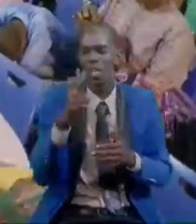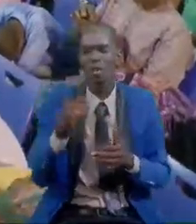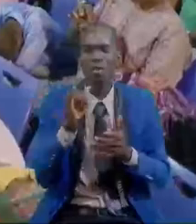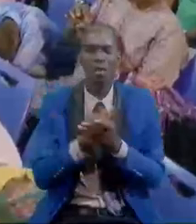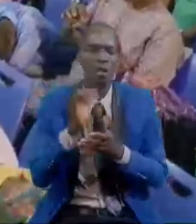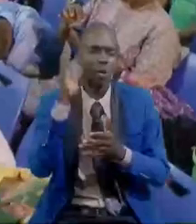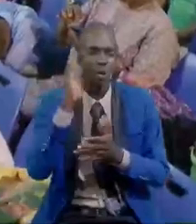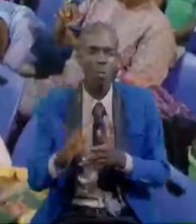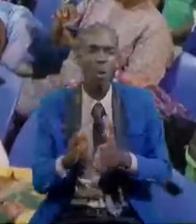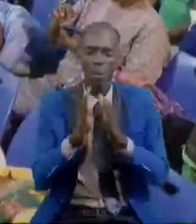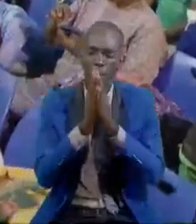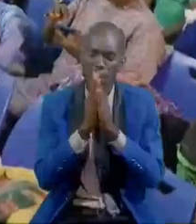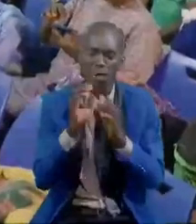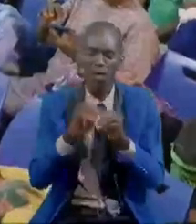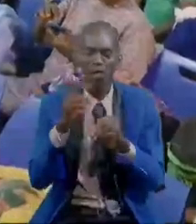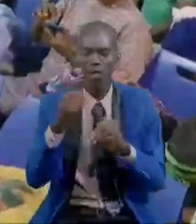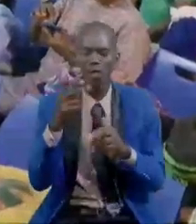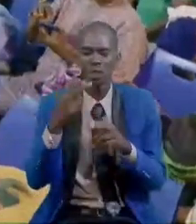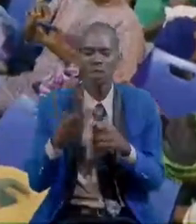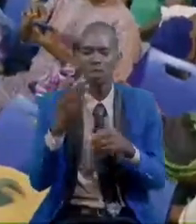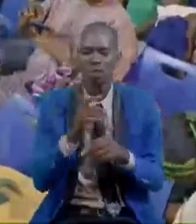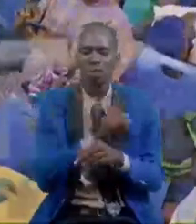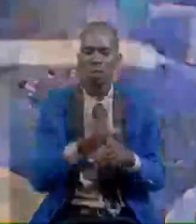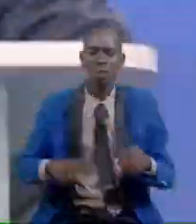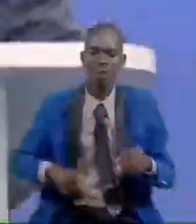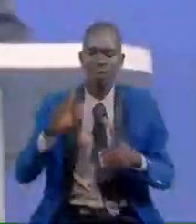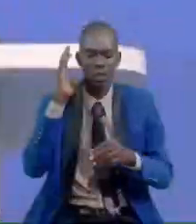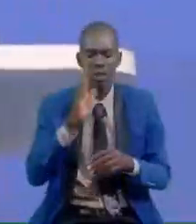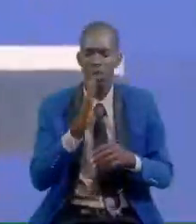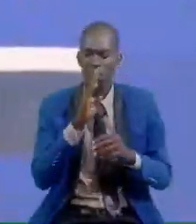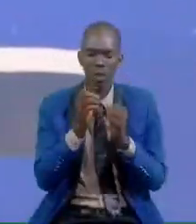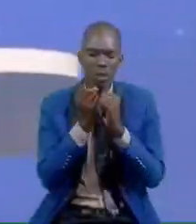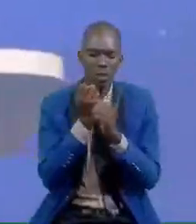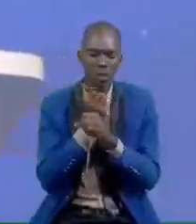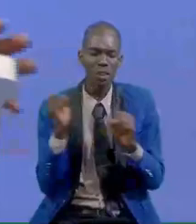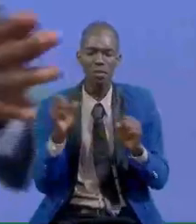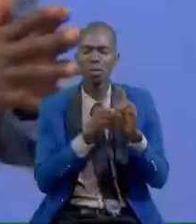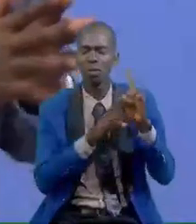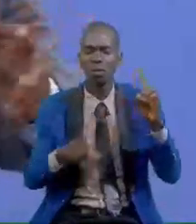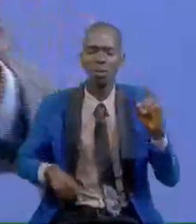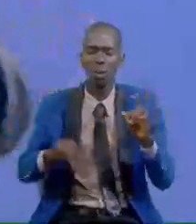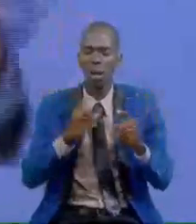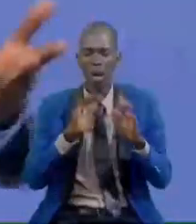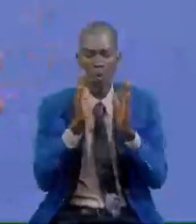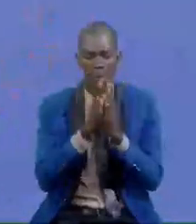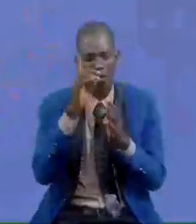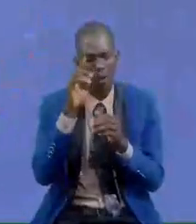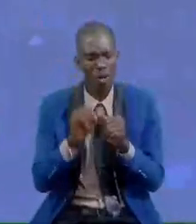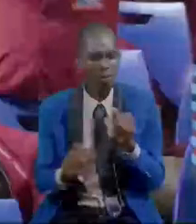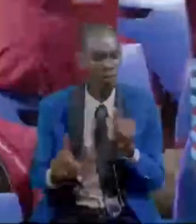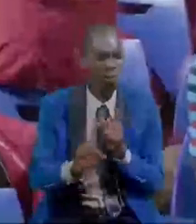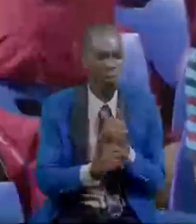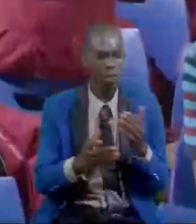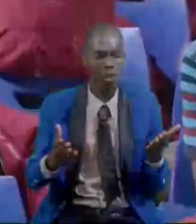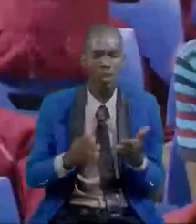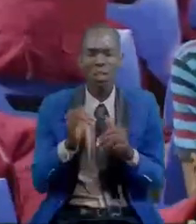Quiconque invoquera le nom du Seigneur sera sauvé. Seigneur, je prie pour quiconque ici, tout le